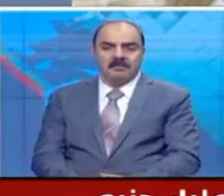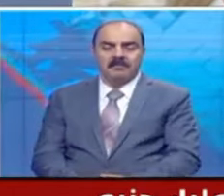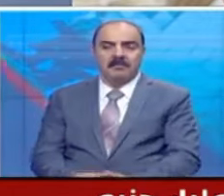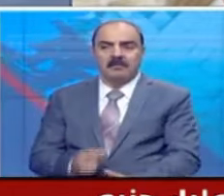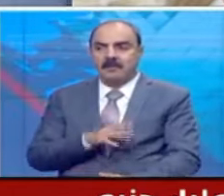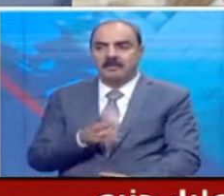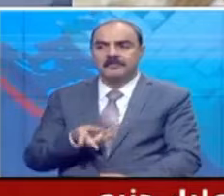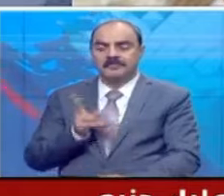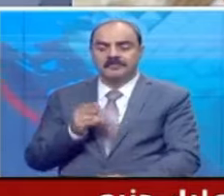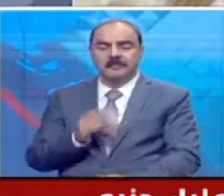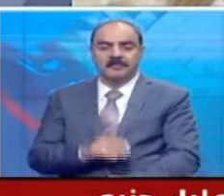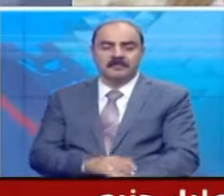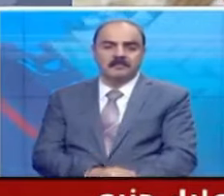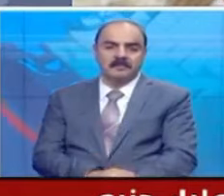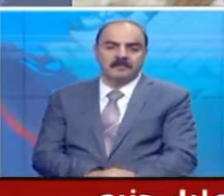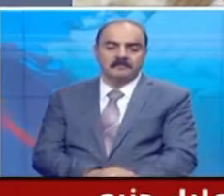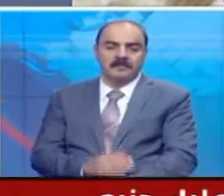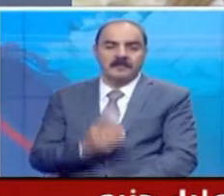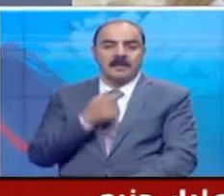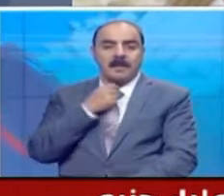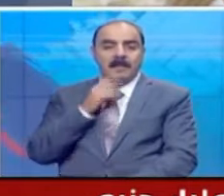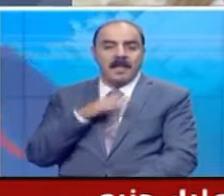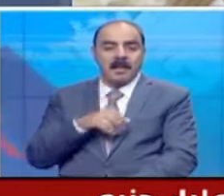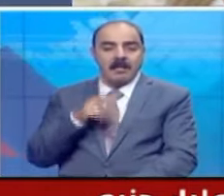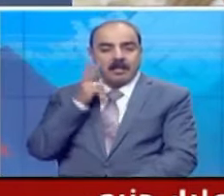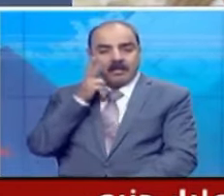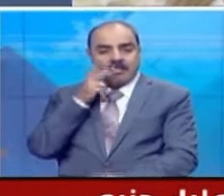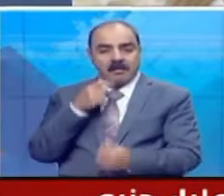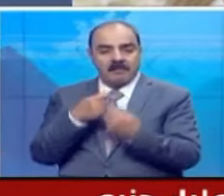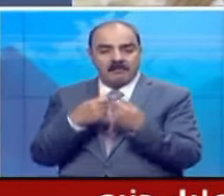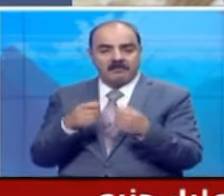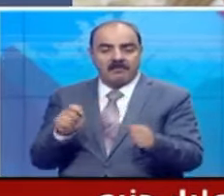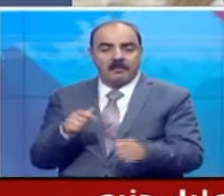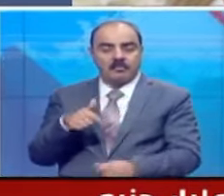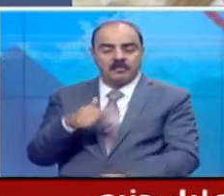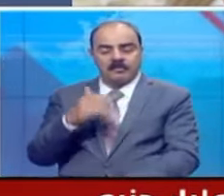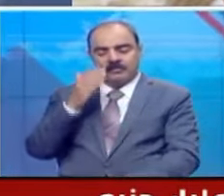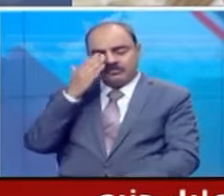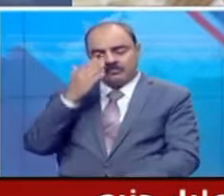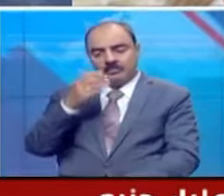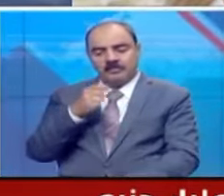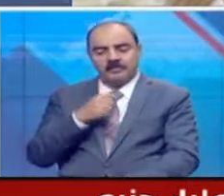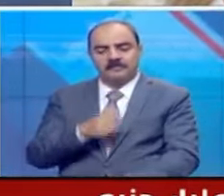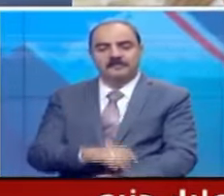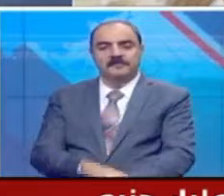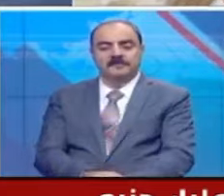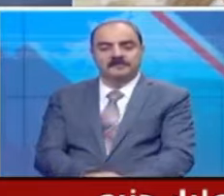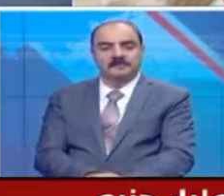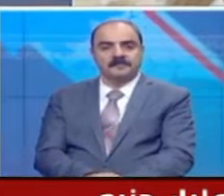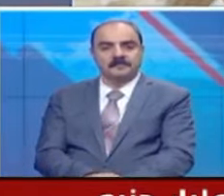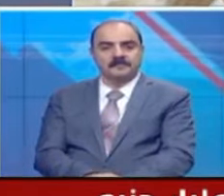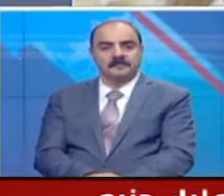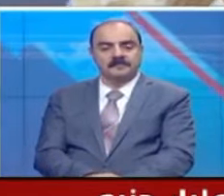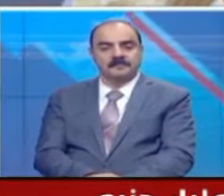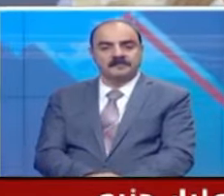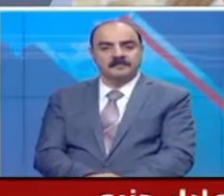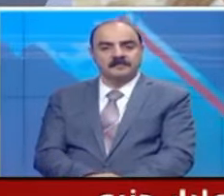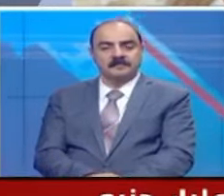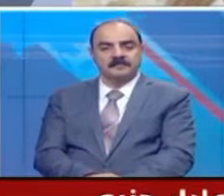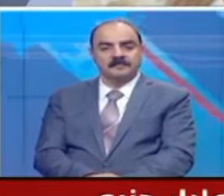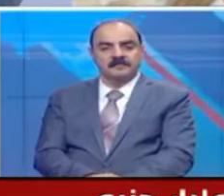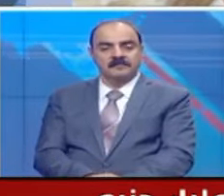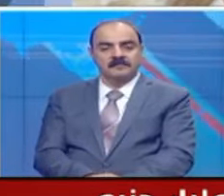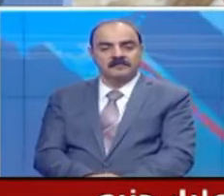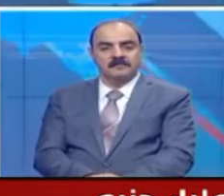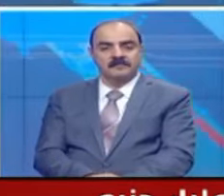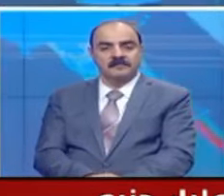احسن حالا في هذا التوقيت. استاذ جمال رائف نائب مدير تحرير مجله اكتوبر، شكرا جزيلا لك على هذه الايضاحات.